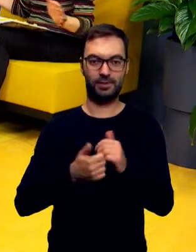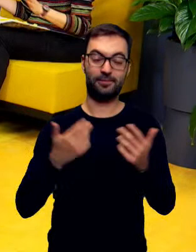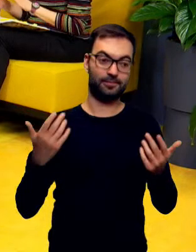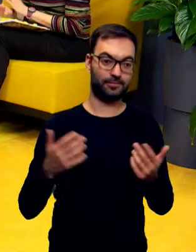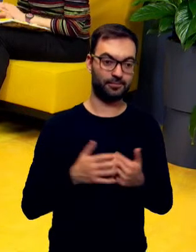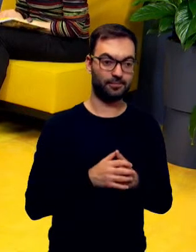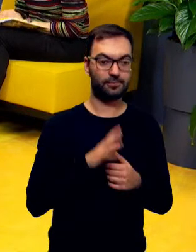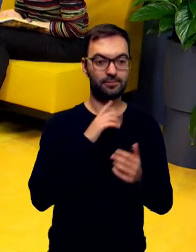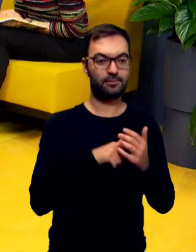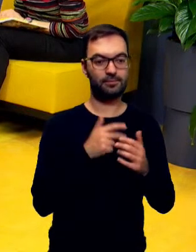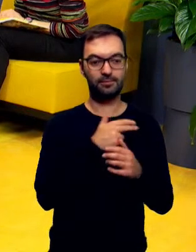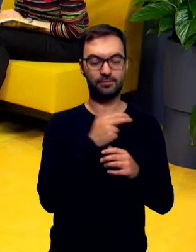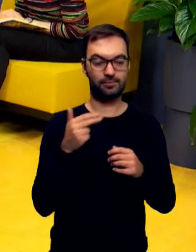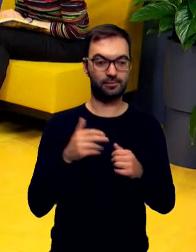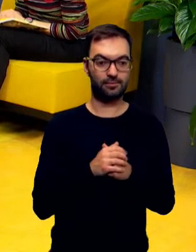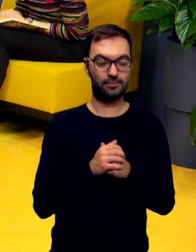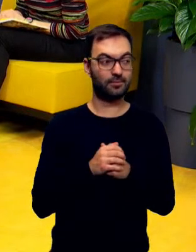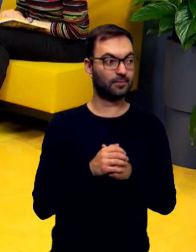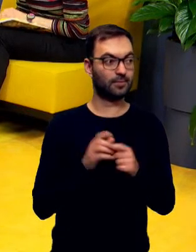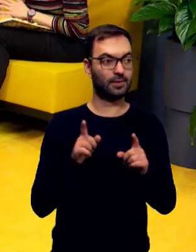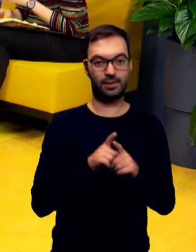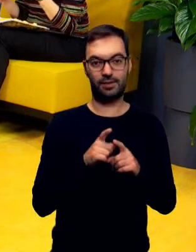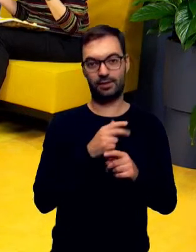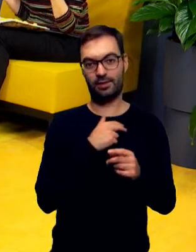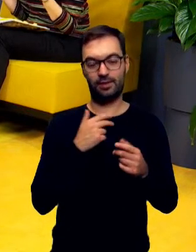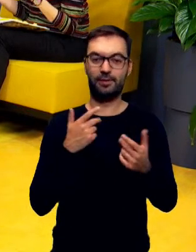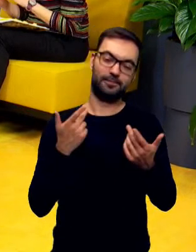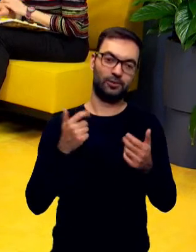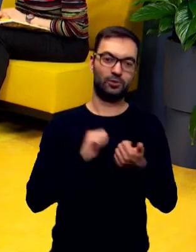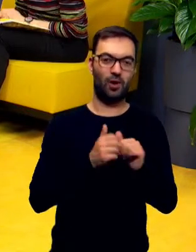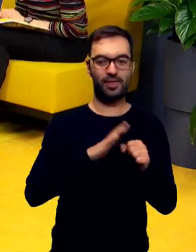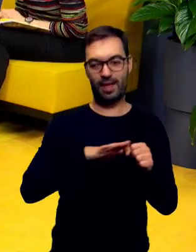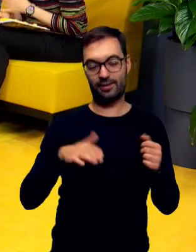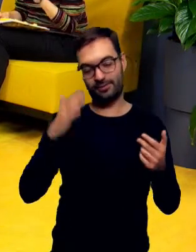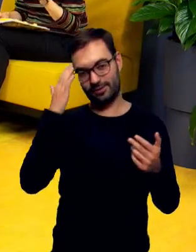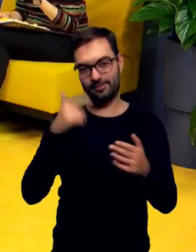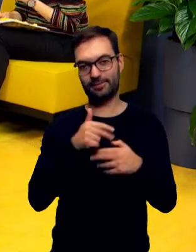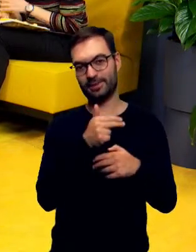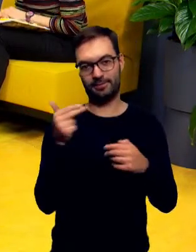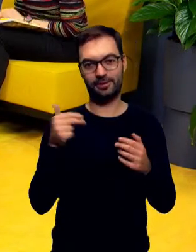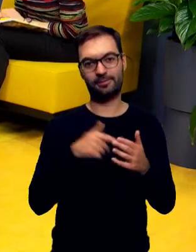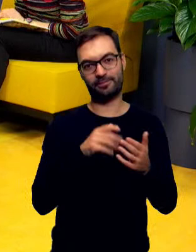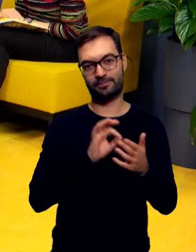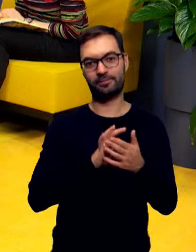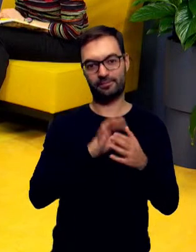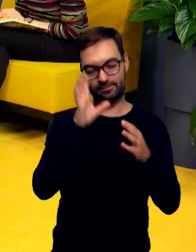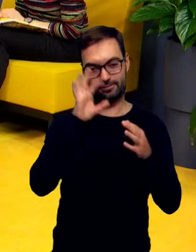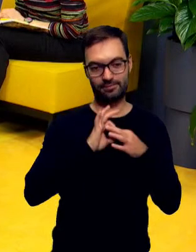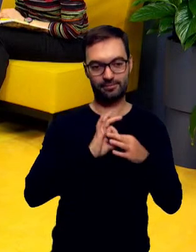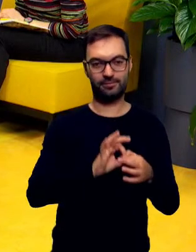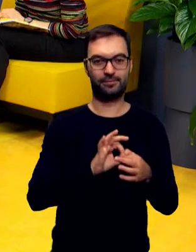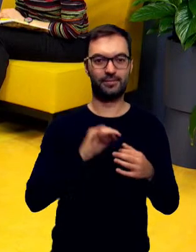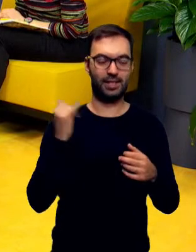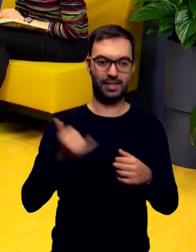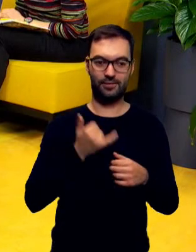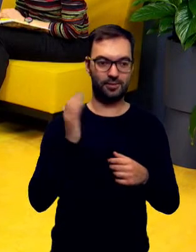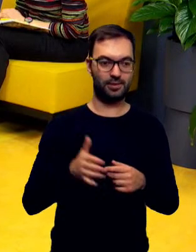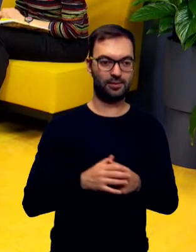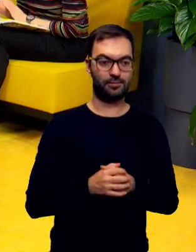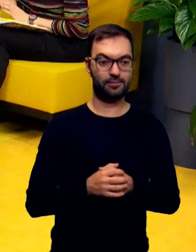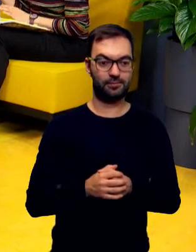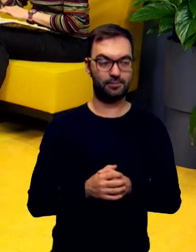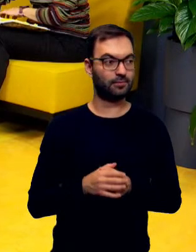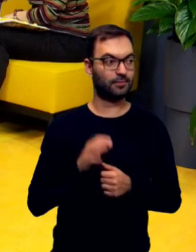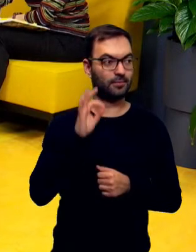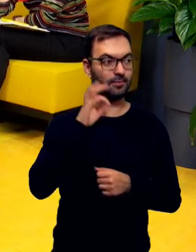ale myślę, że ten wątek, bo to też są nasze sporty narodowe, więc, więc myślę, że ten wątek po prostu z nami będzie zostanie na wieczność.